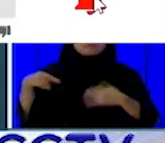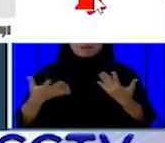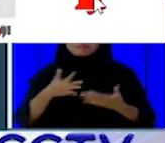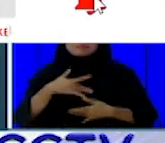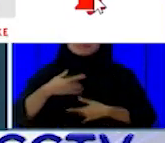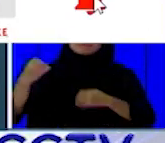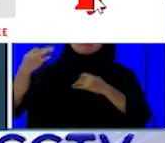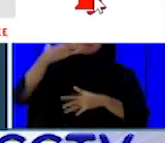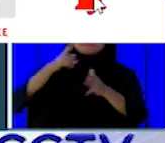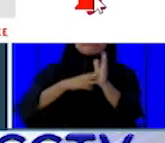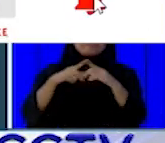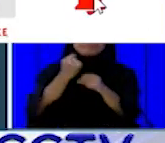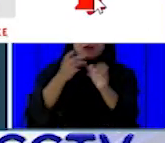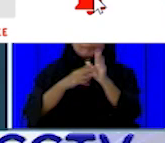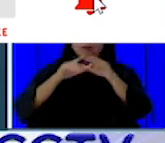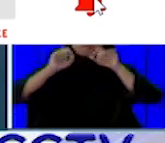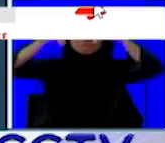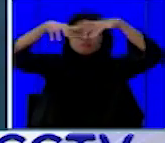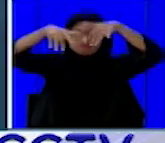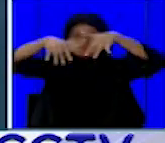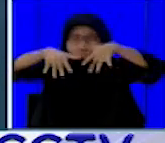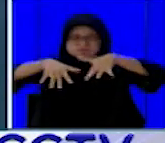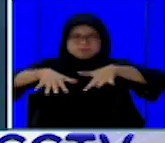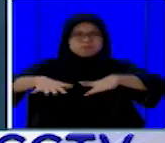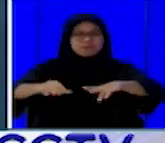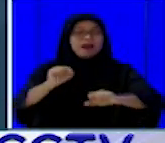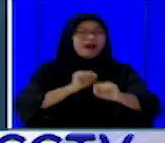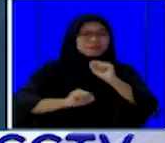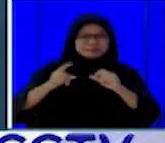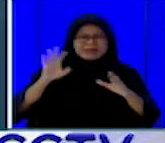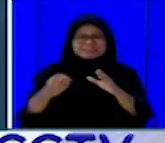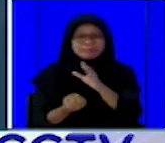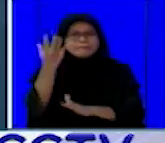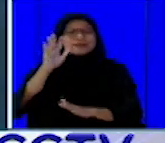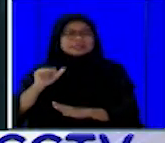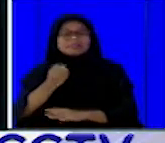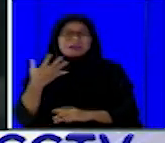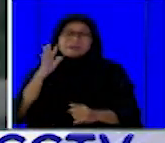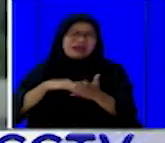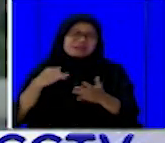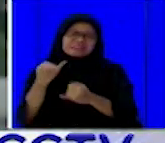adanya desakan magma karena tingginya aktivitas Gunung Merapi dalam beberapa hari terakhir.